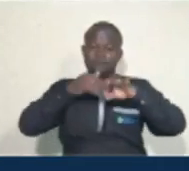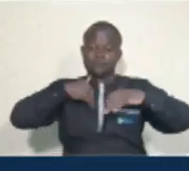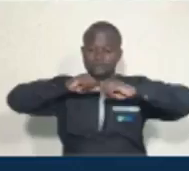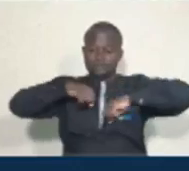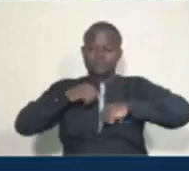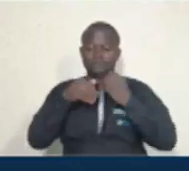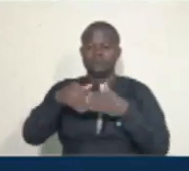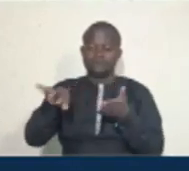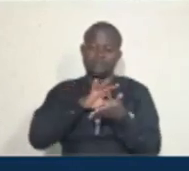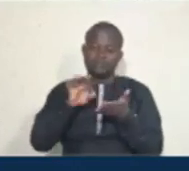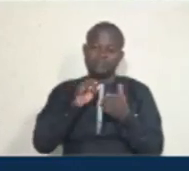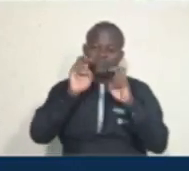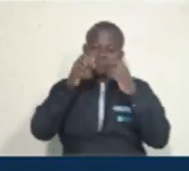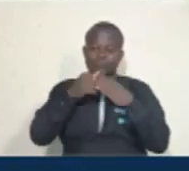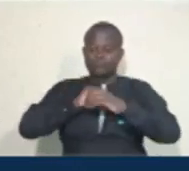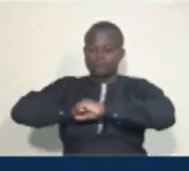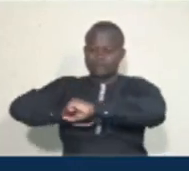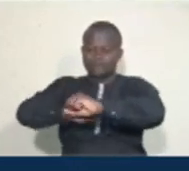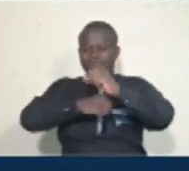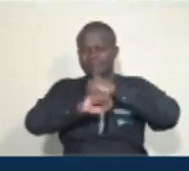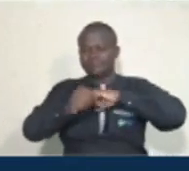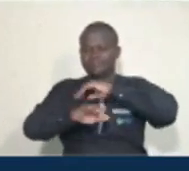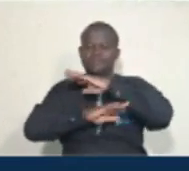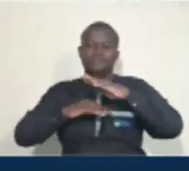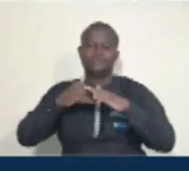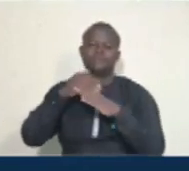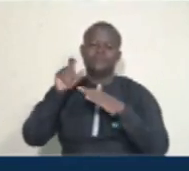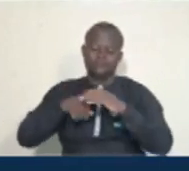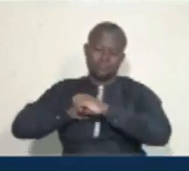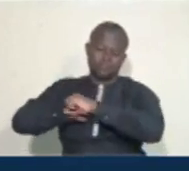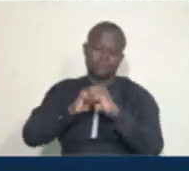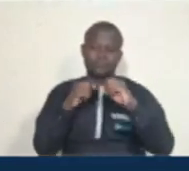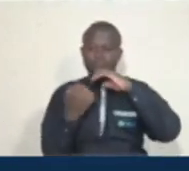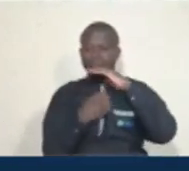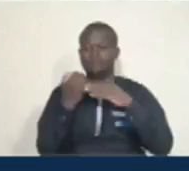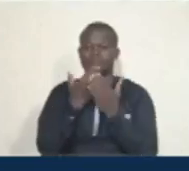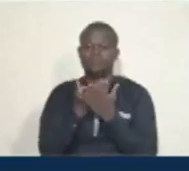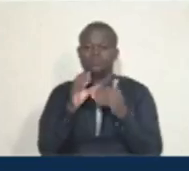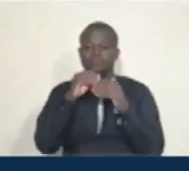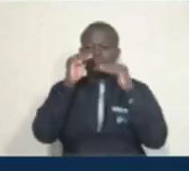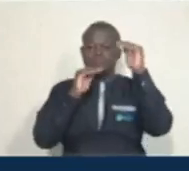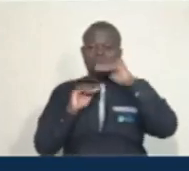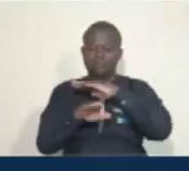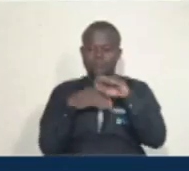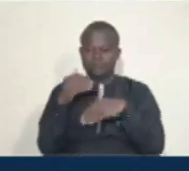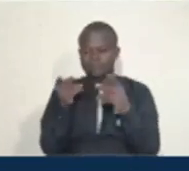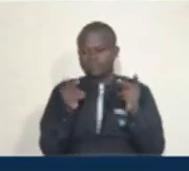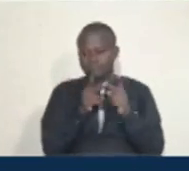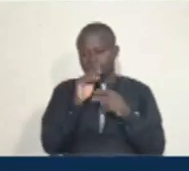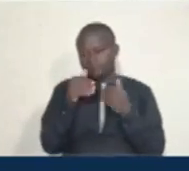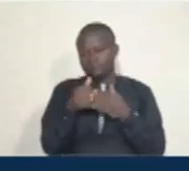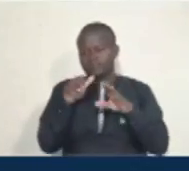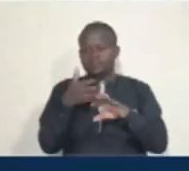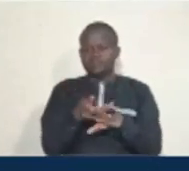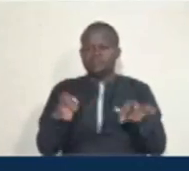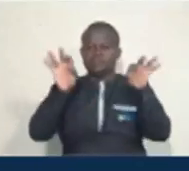baba barasinye yuko bagomba kurinda ibikorwa remezo, bagomba kurinda ibidukikije. Turasaba abayobozi b'inzego z'ibanze aho hose ubucukuzi bw'amabuye